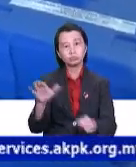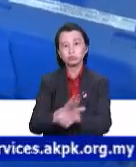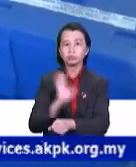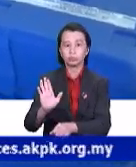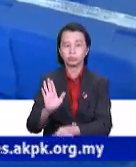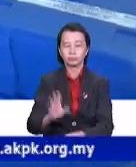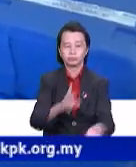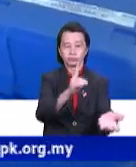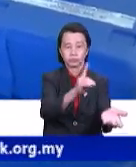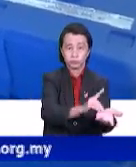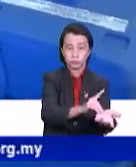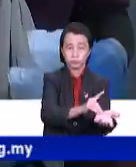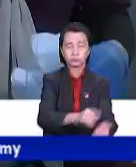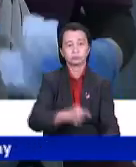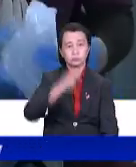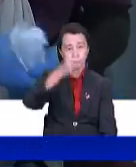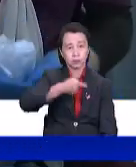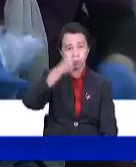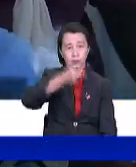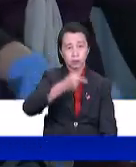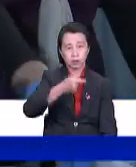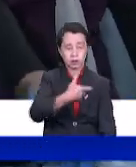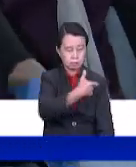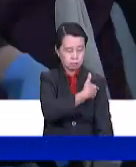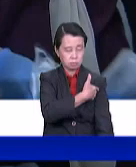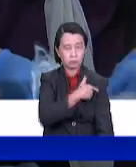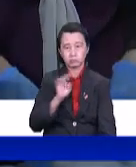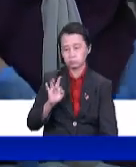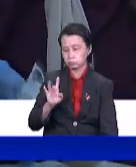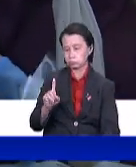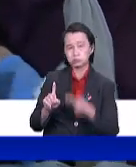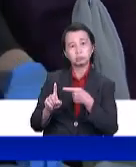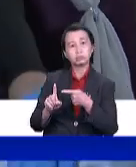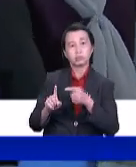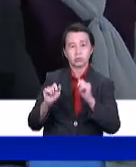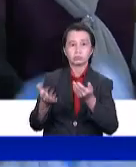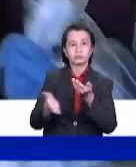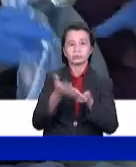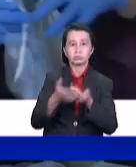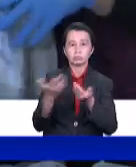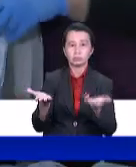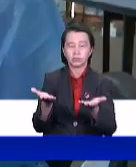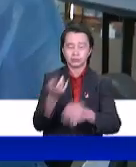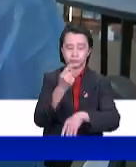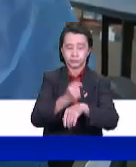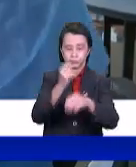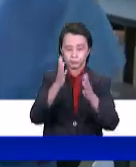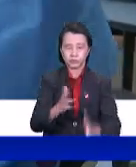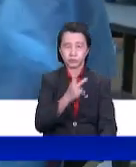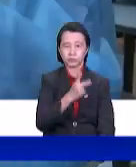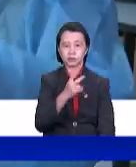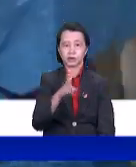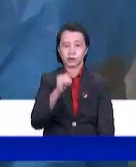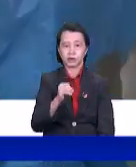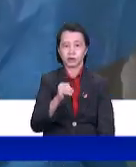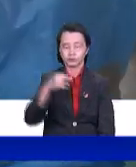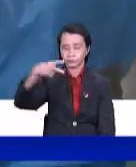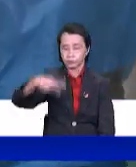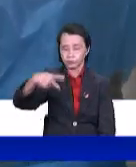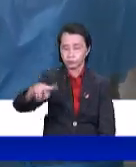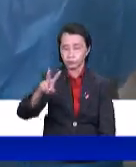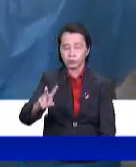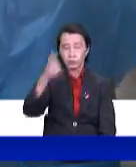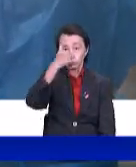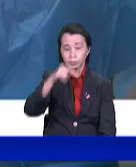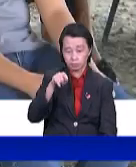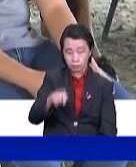Sazrah Najwa Zaini berkata vaksin dos tunggal berkenaan juga memudahkan petugas Kementerian Kesihatan di PPV